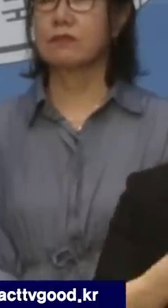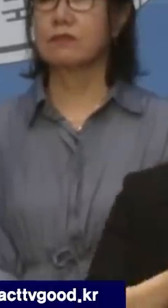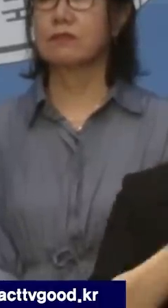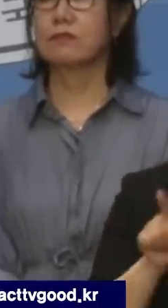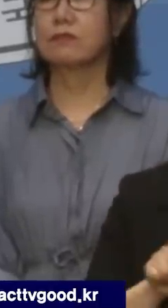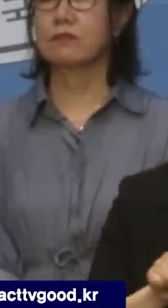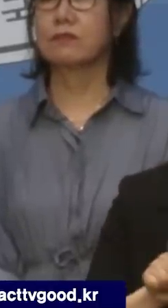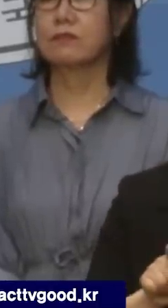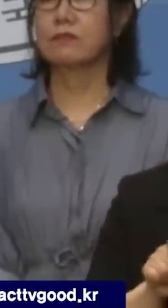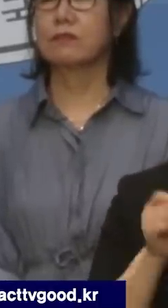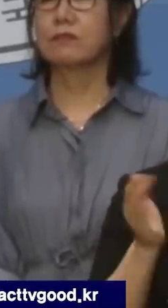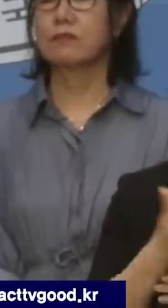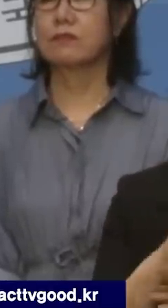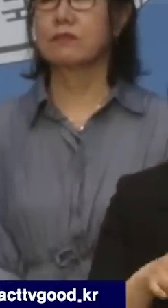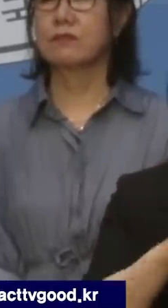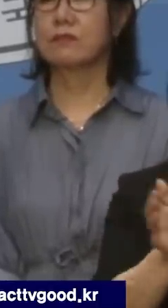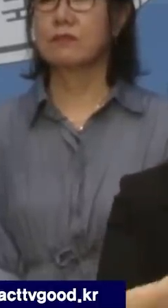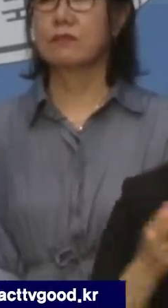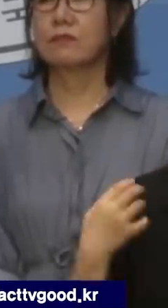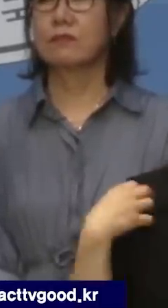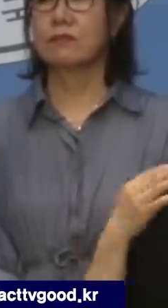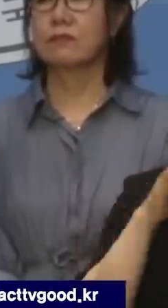어촌계장 박정희입니다.